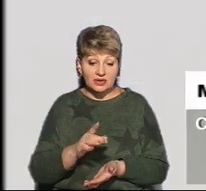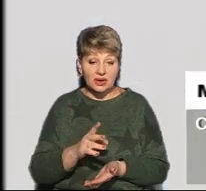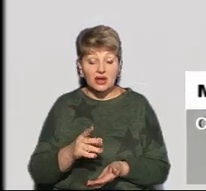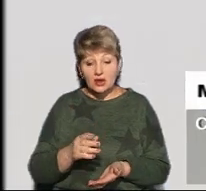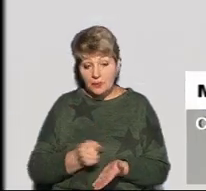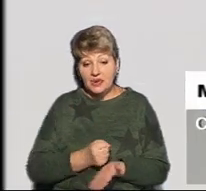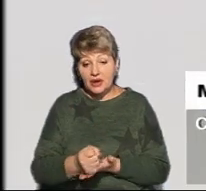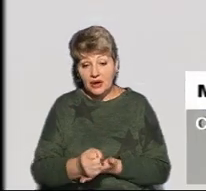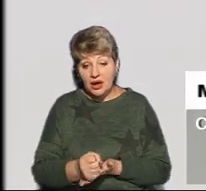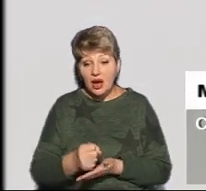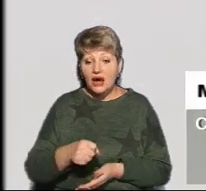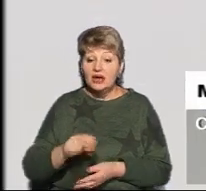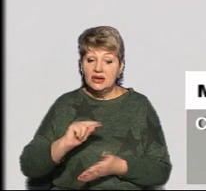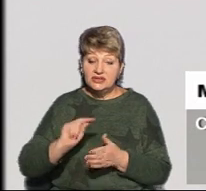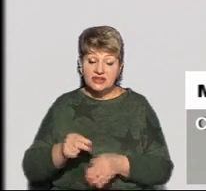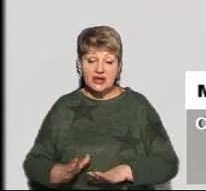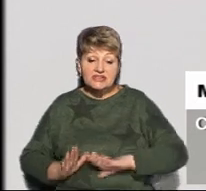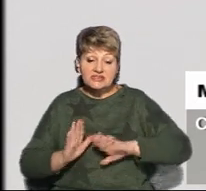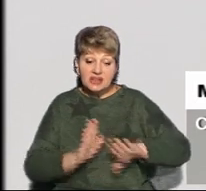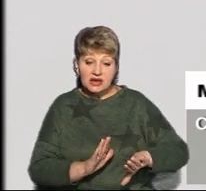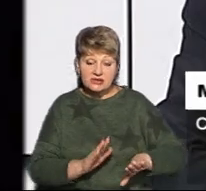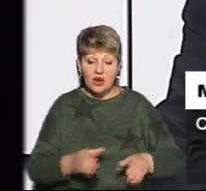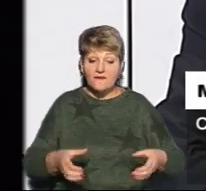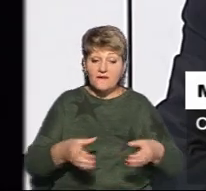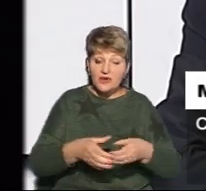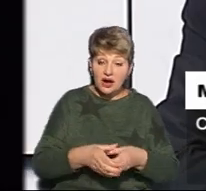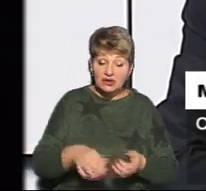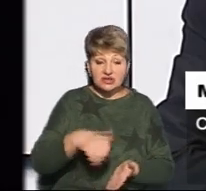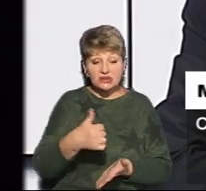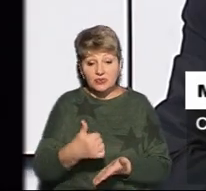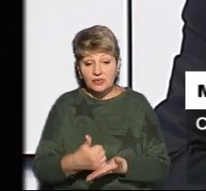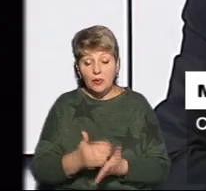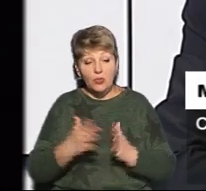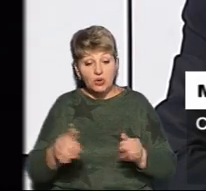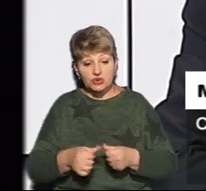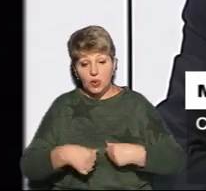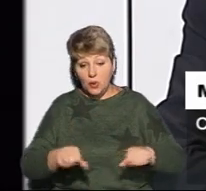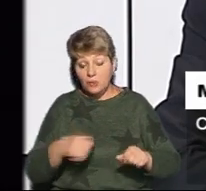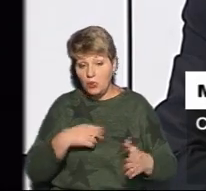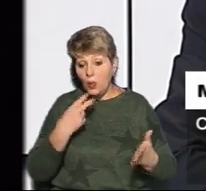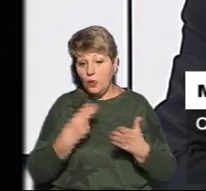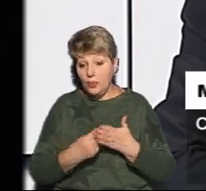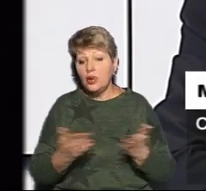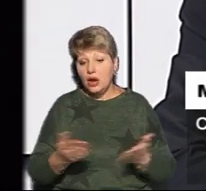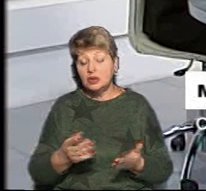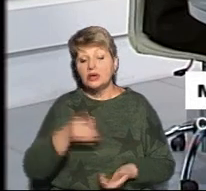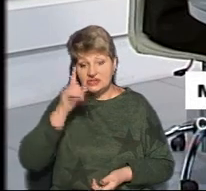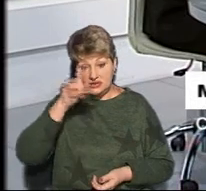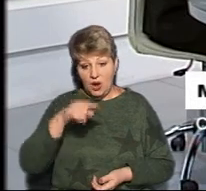Але я думаю, що серед заступників, серед там голів фракції, голів якихось найбільших комісій, комісії, ми побачимо відомі